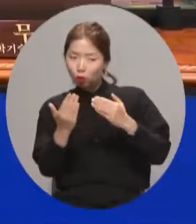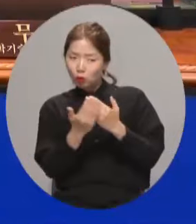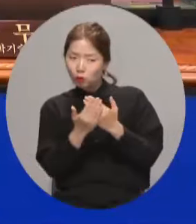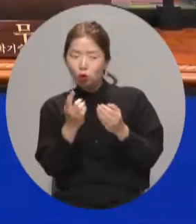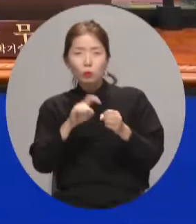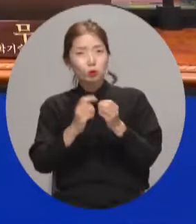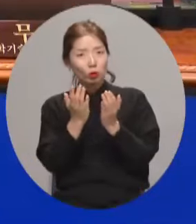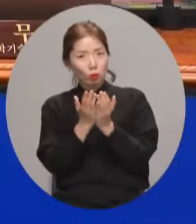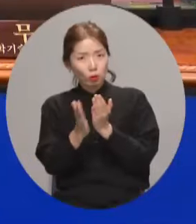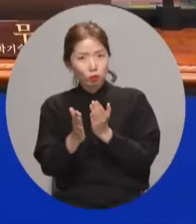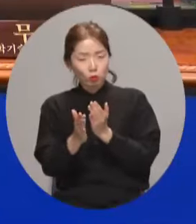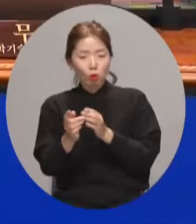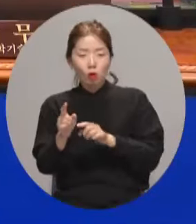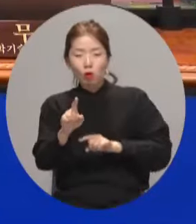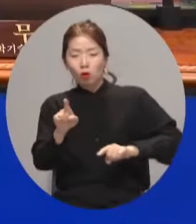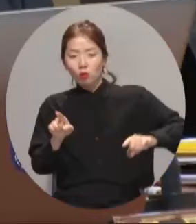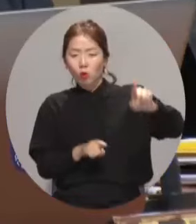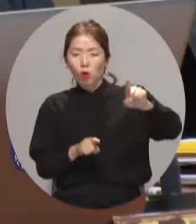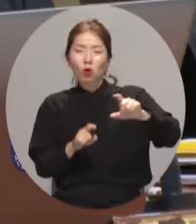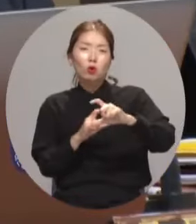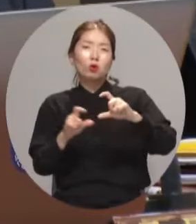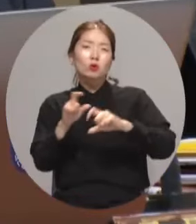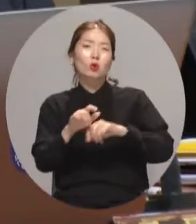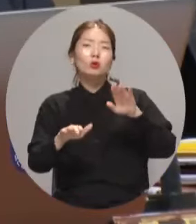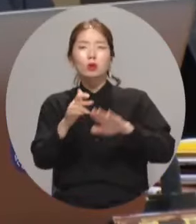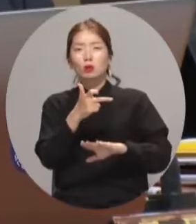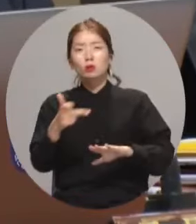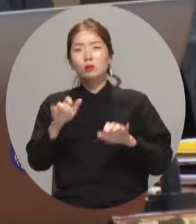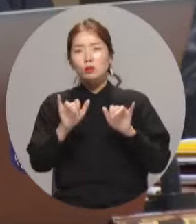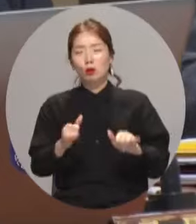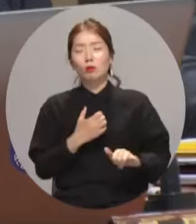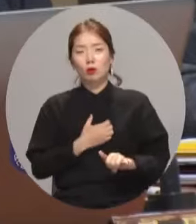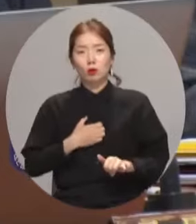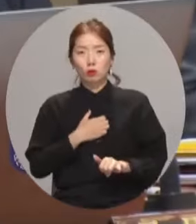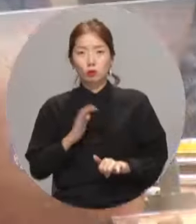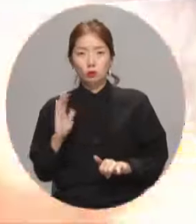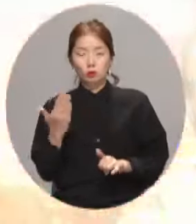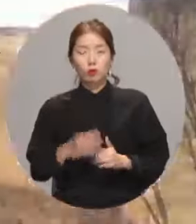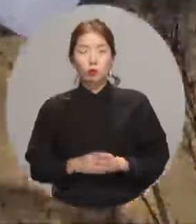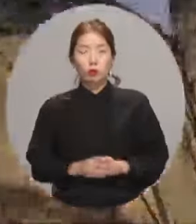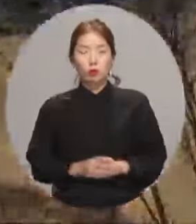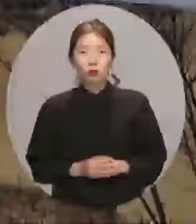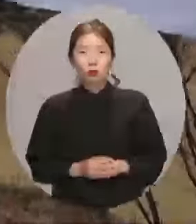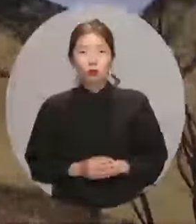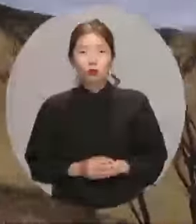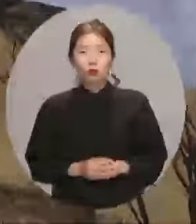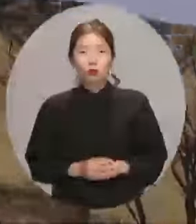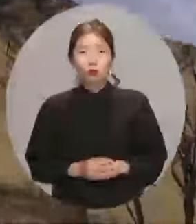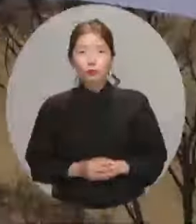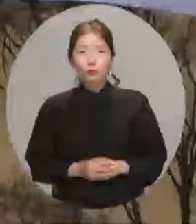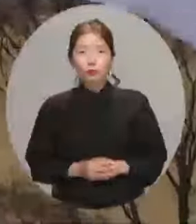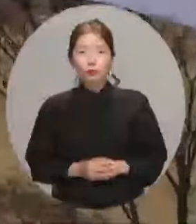달리 빈익빈 보익부에 기름을 붓지 않을까 우려는 커지고 있습니다. MBC 뉴스 조수영입니다.